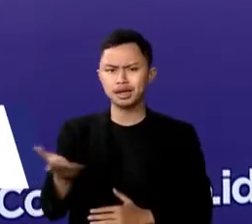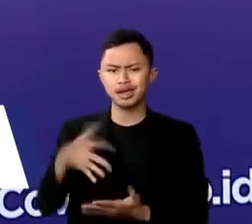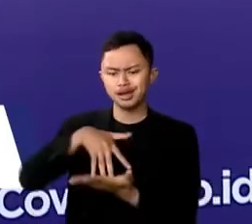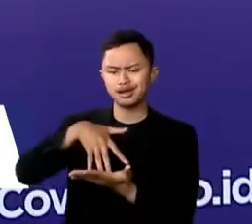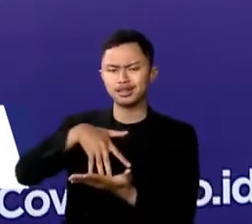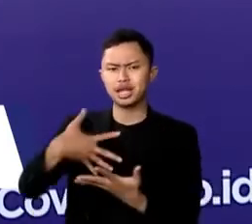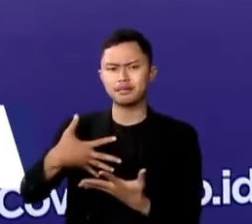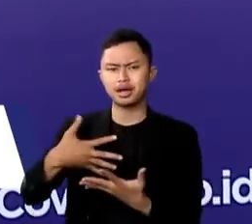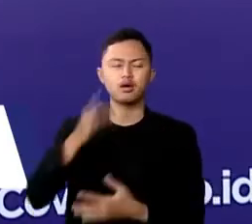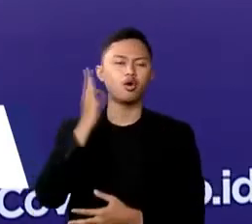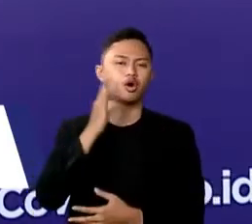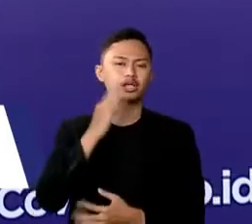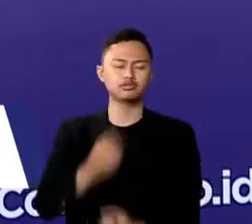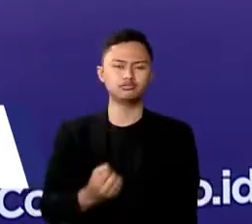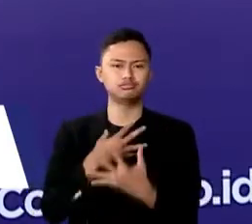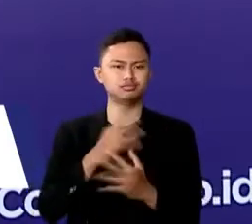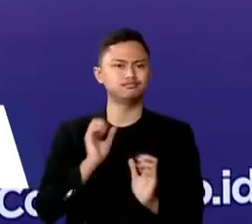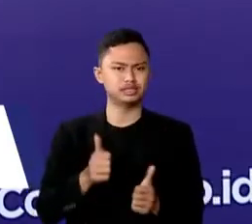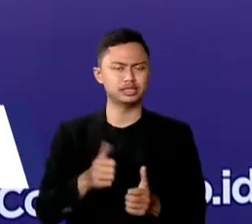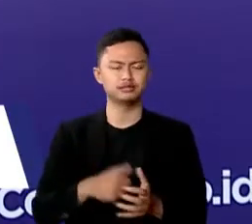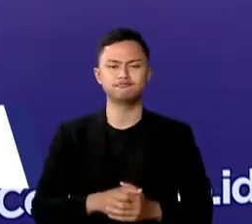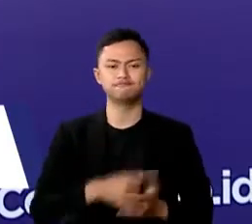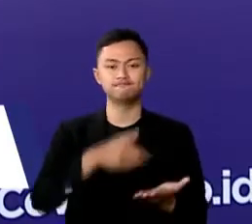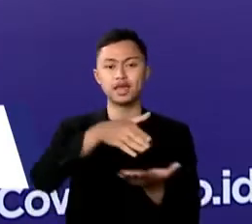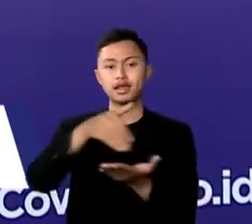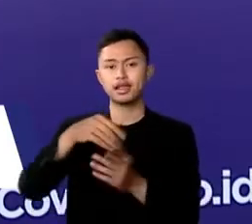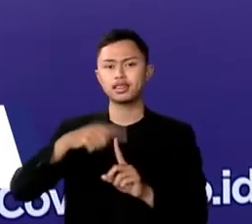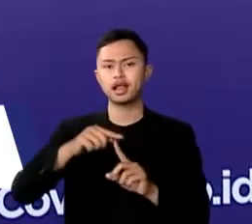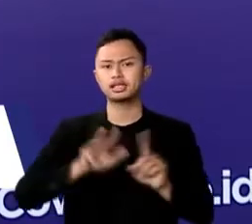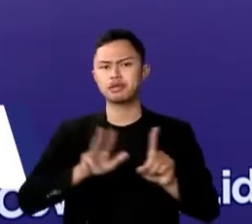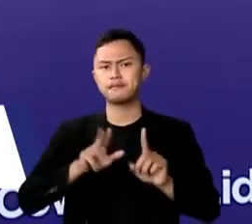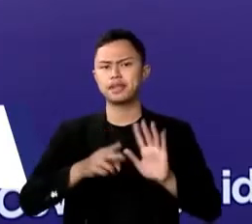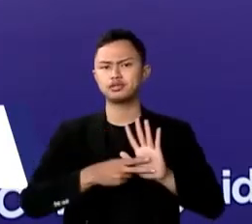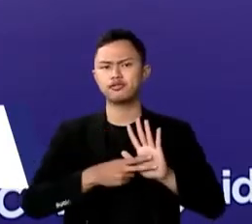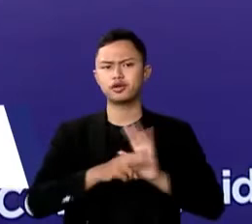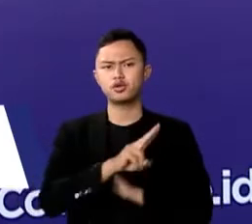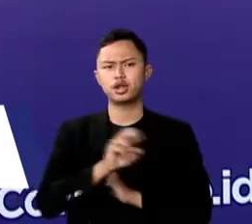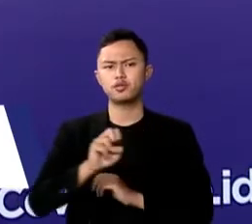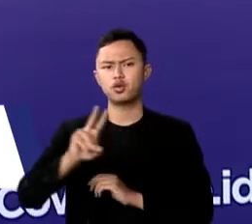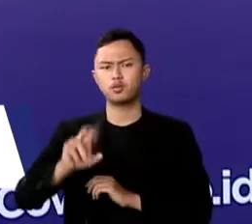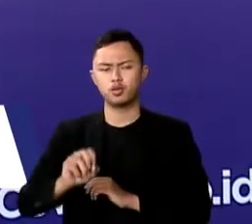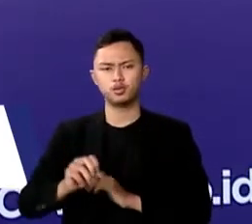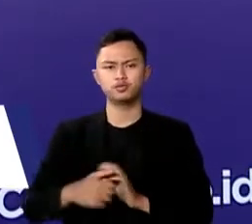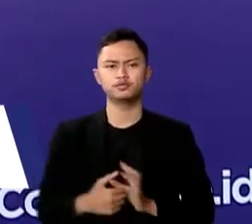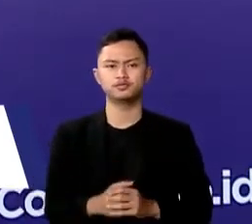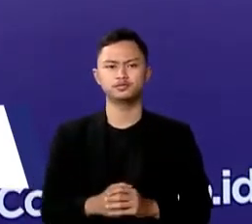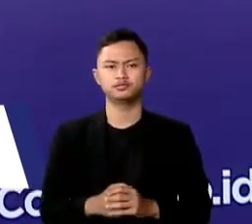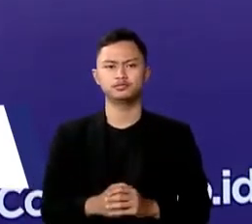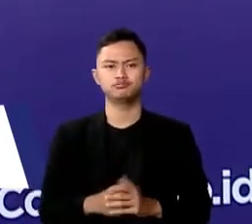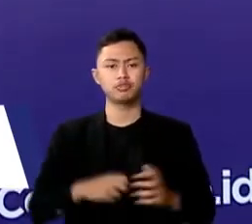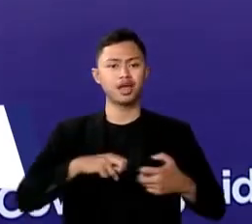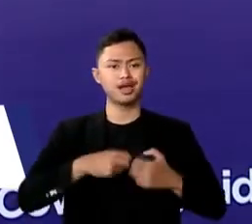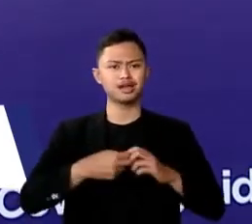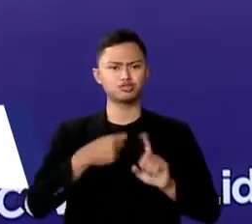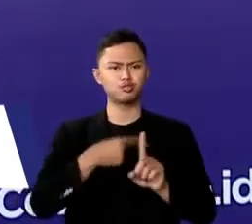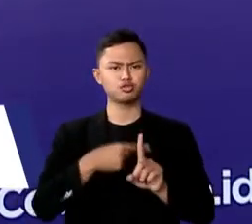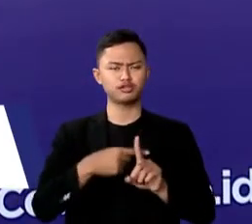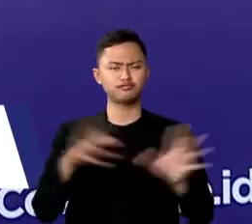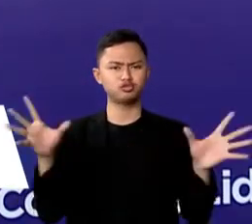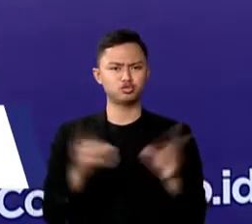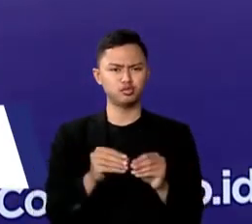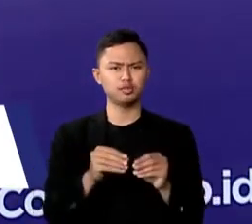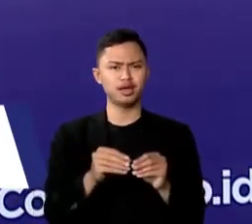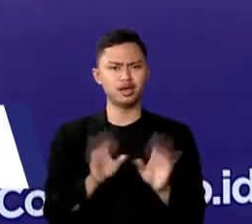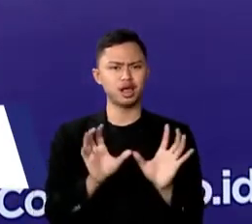terdampak wabah ini nah berdasarkan kita per tanggal 19 Nov 2020 jumlah kasus positif